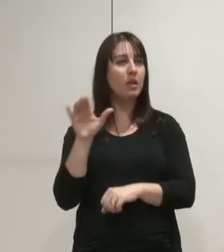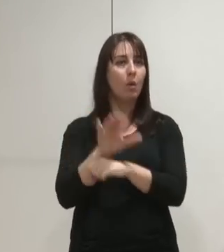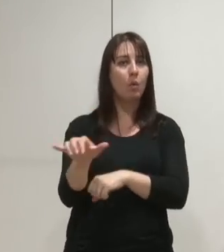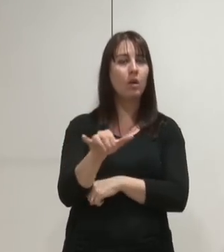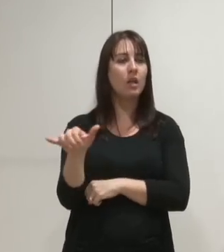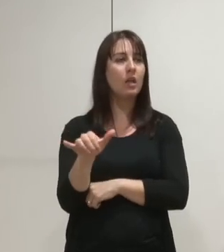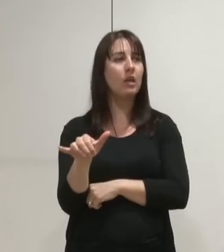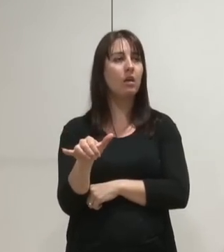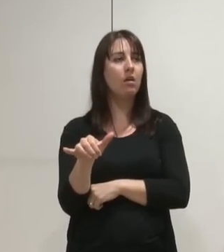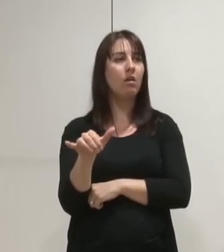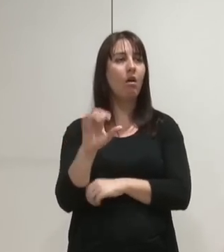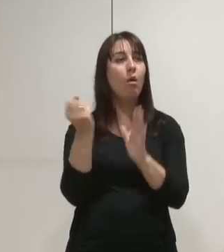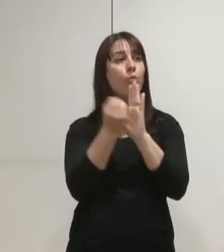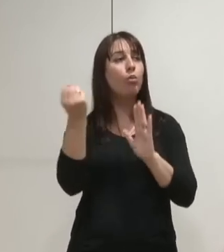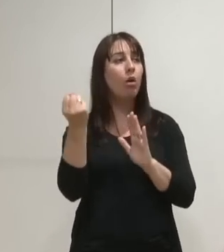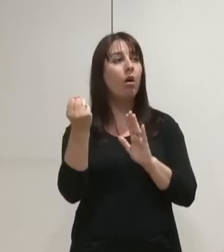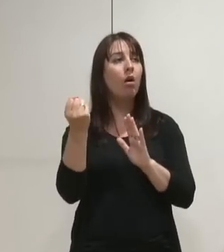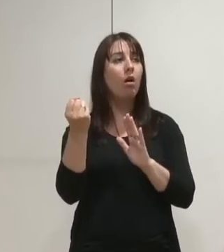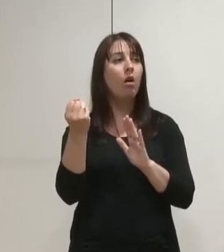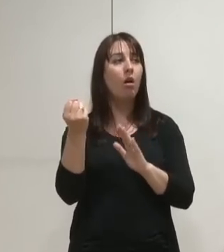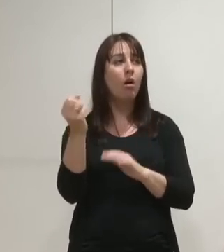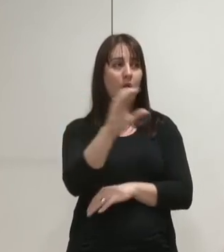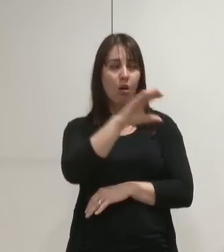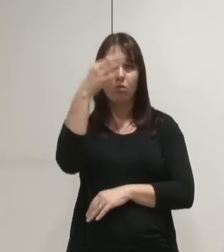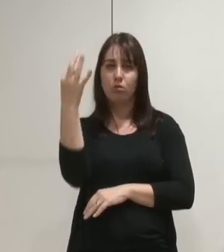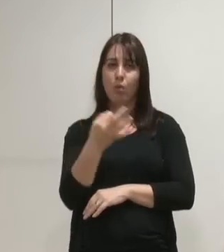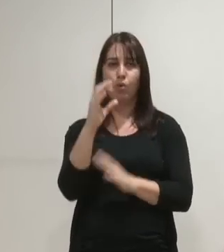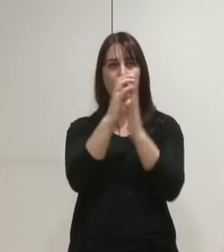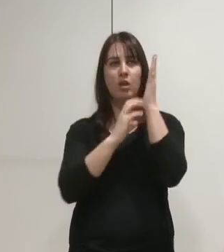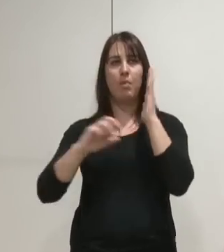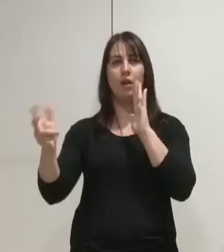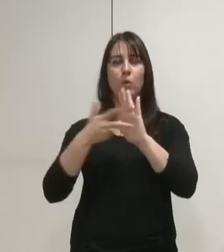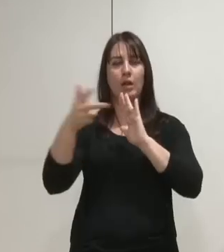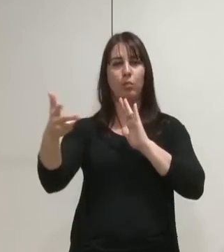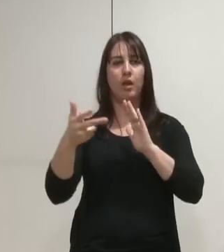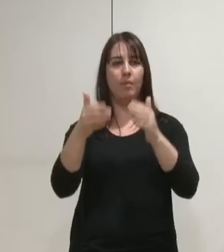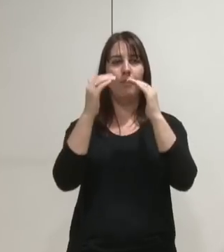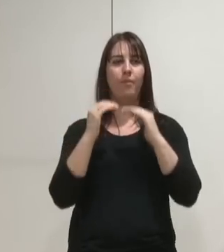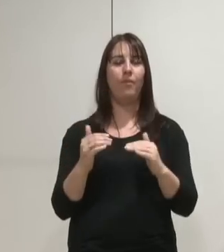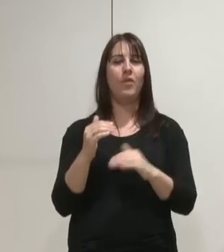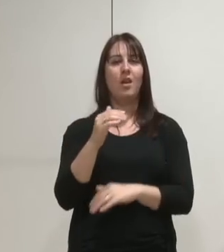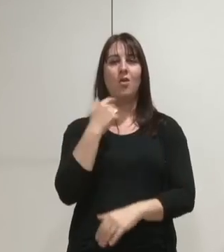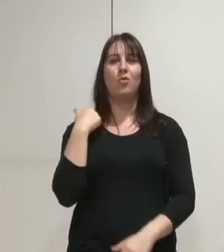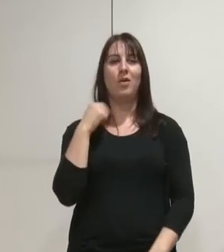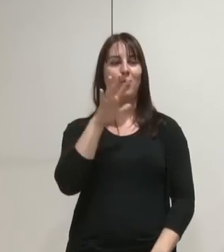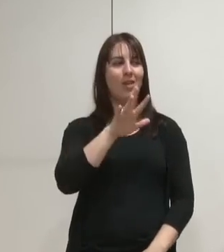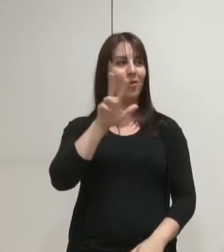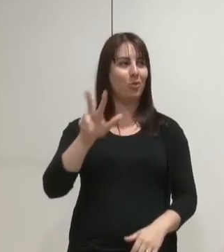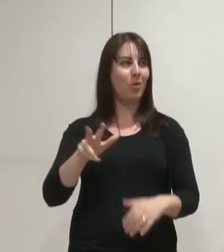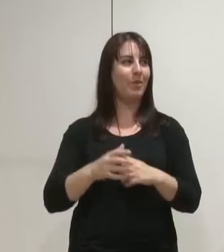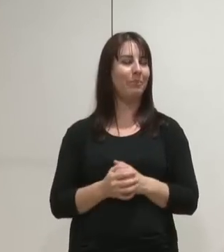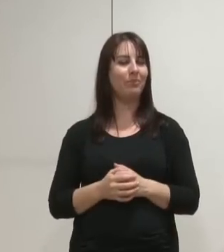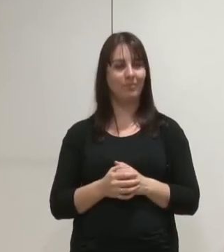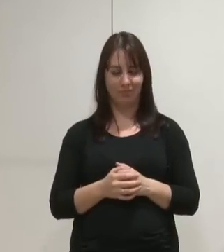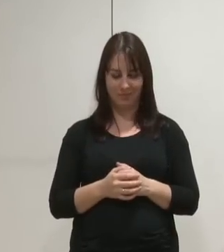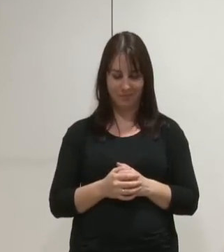est contre qui est pour unanimité délibération adoptée et la 53 porté